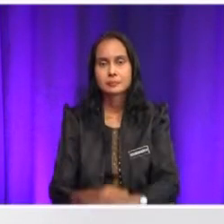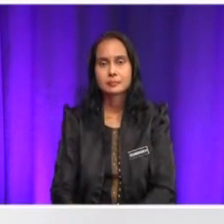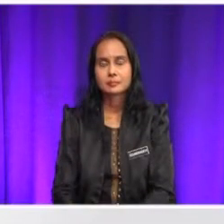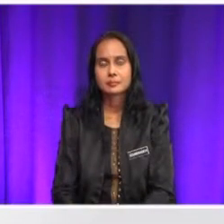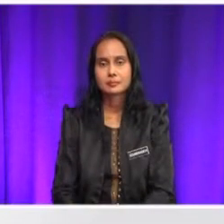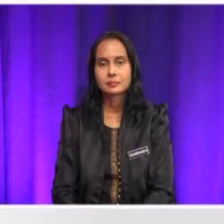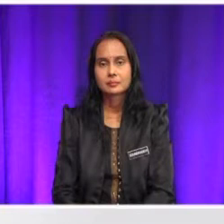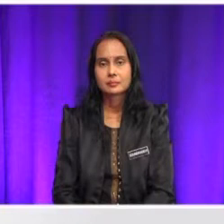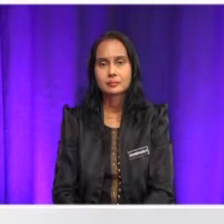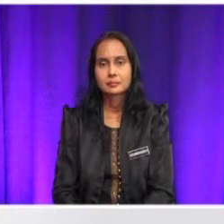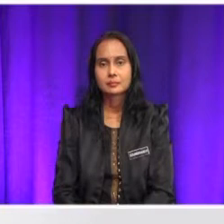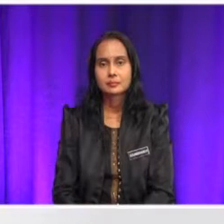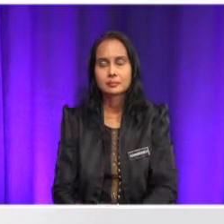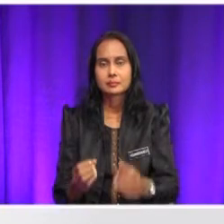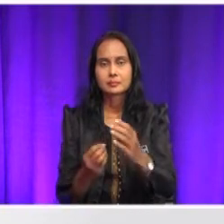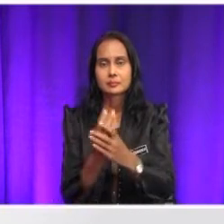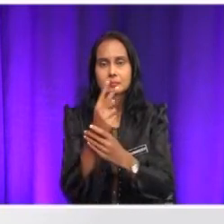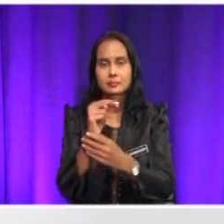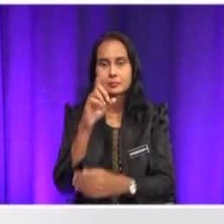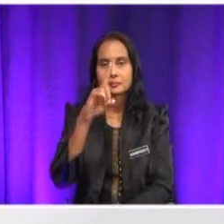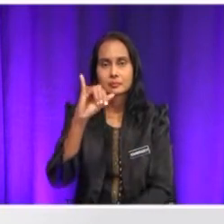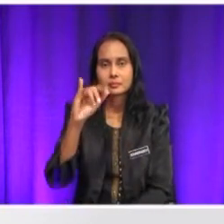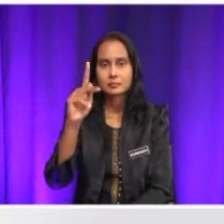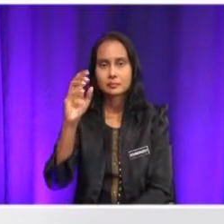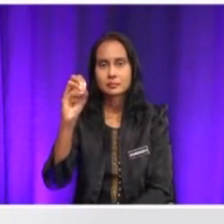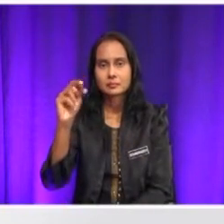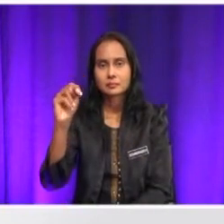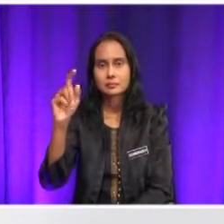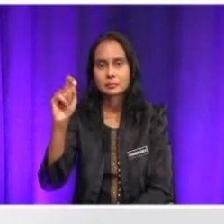dikotil dan batang apa batang